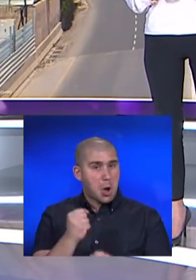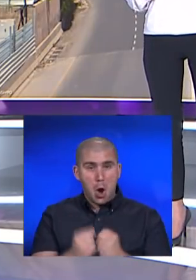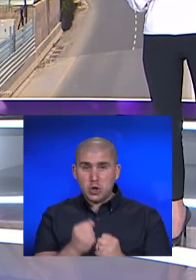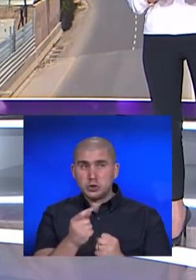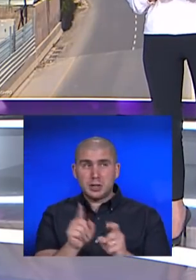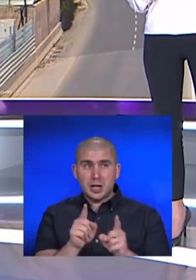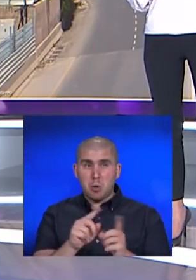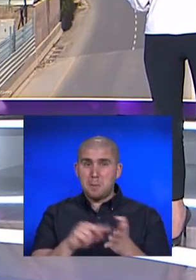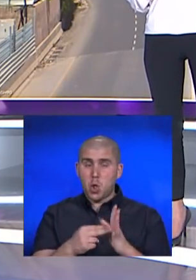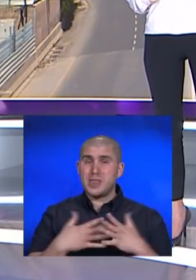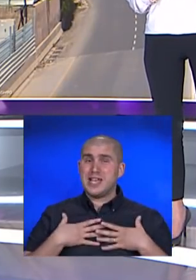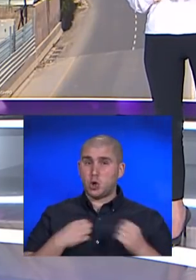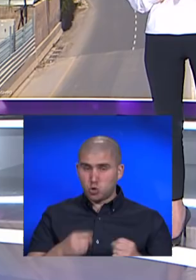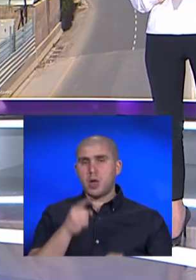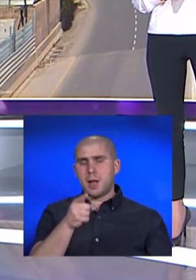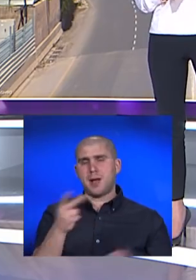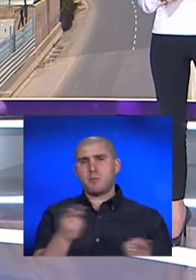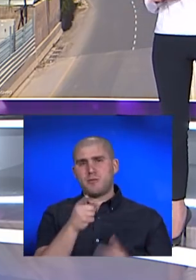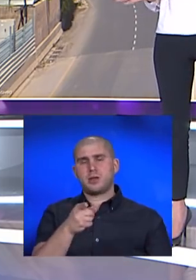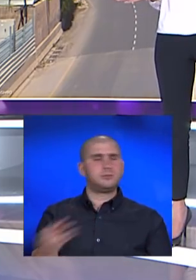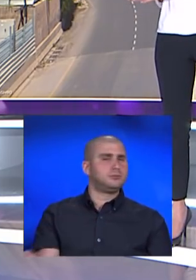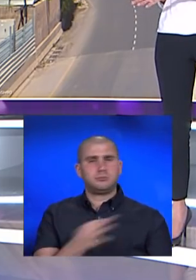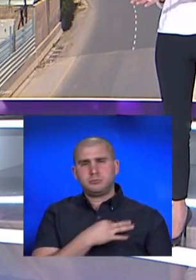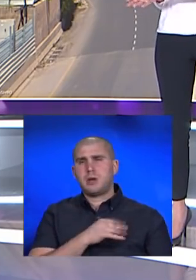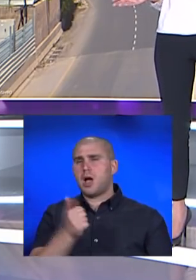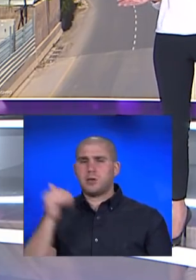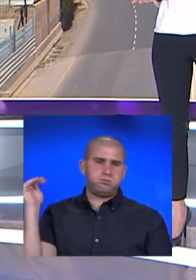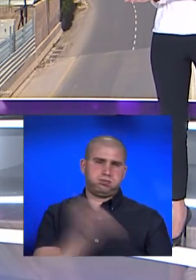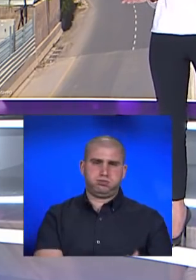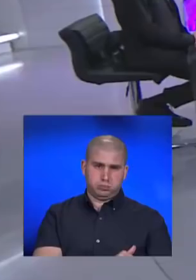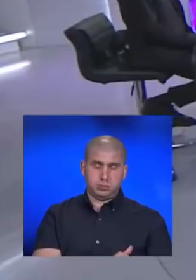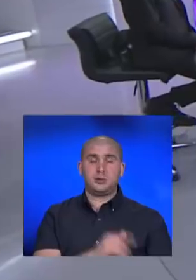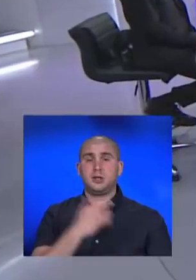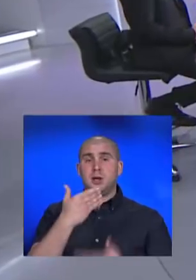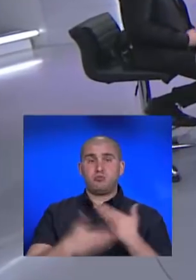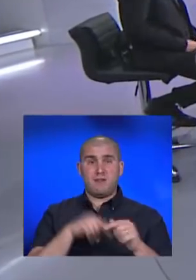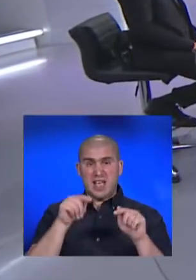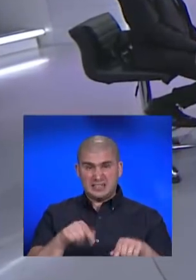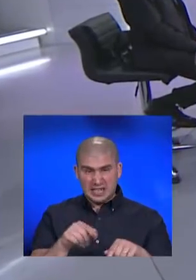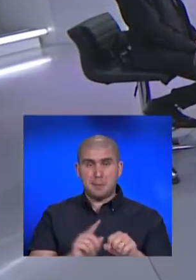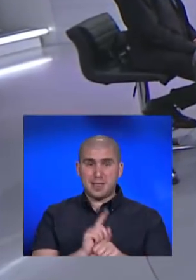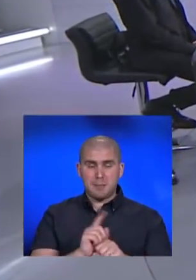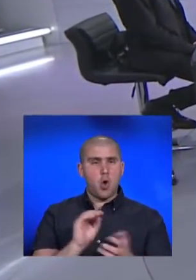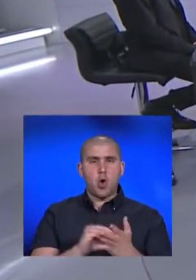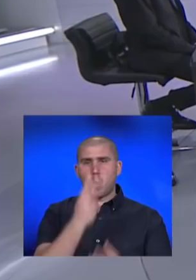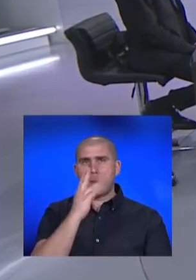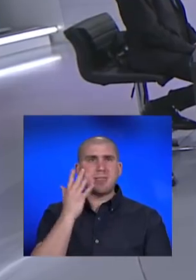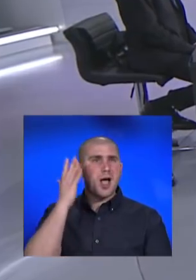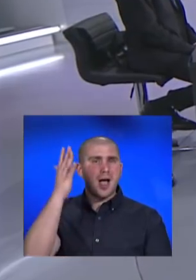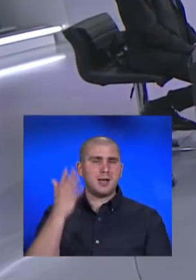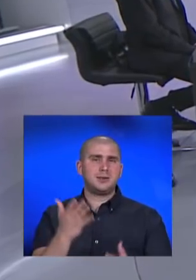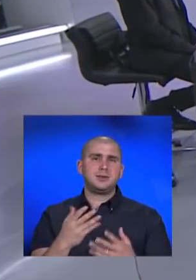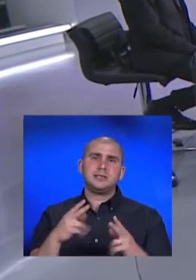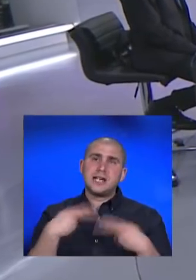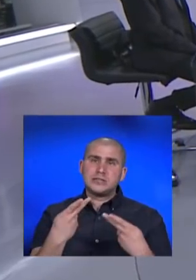היציאה, הם כמובן אלה שספגו את הירידה החדה ביותר, ובשלב הזה, מיכל, עדיין לא רואים מתי הם בכלל יצליחו לחשוב על